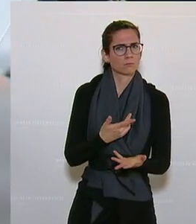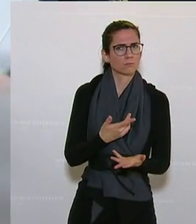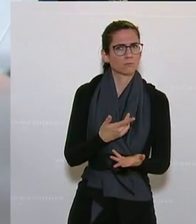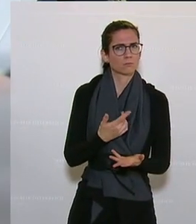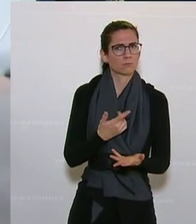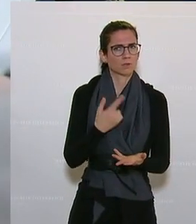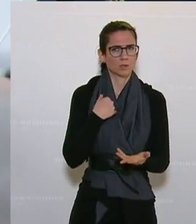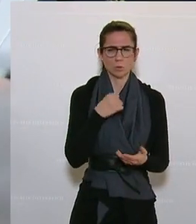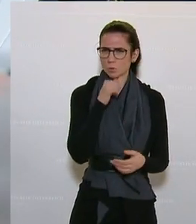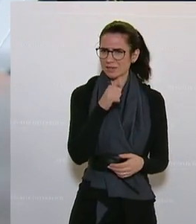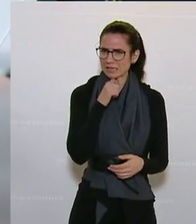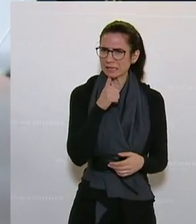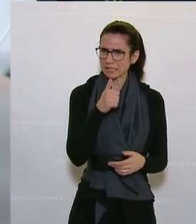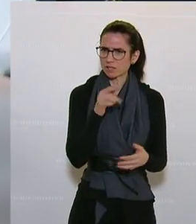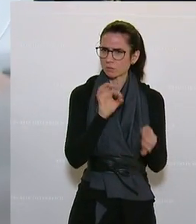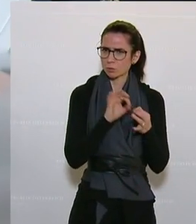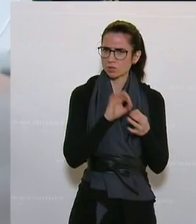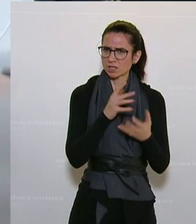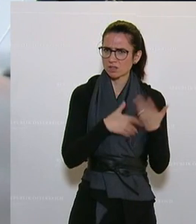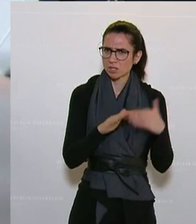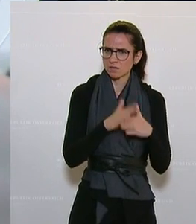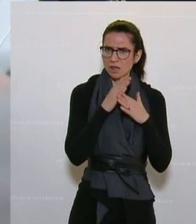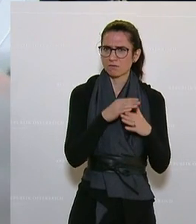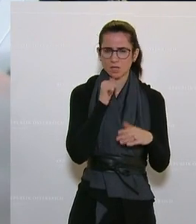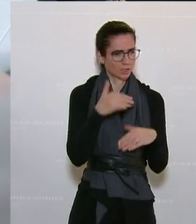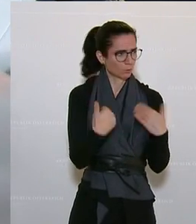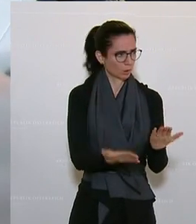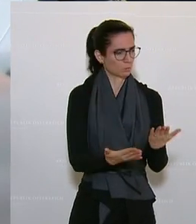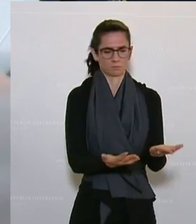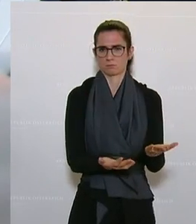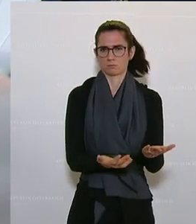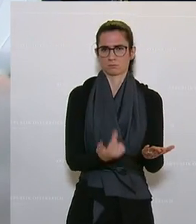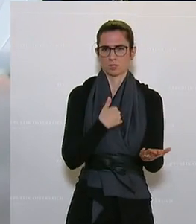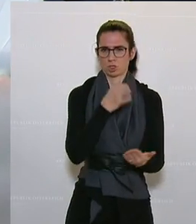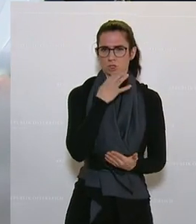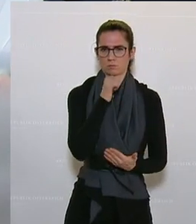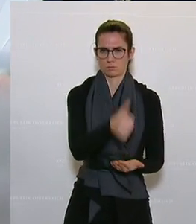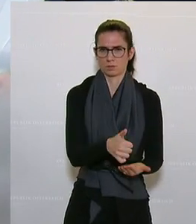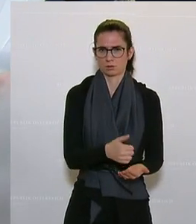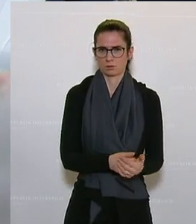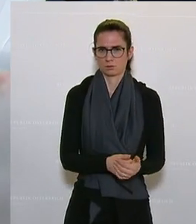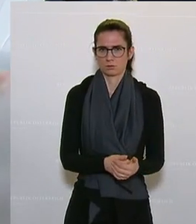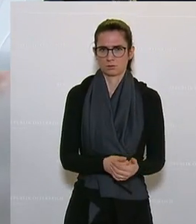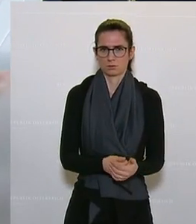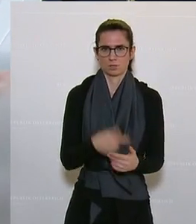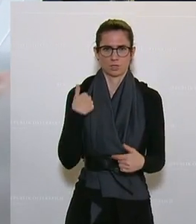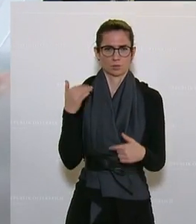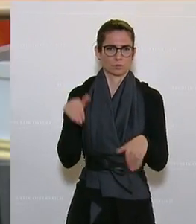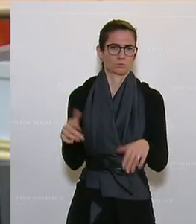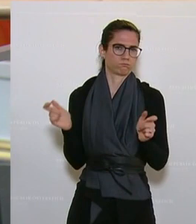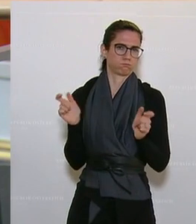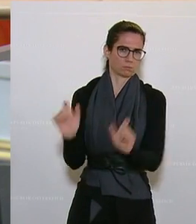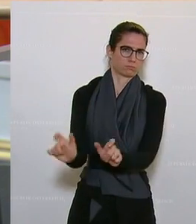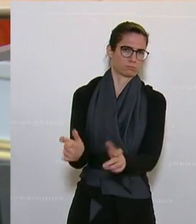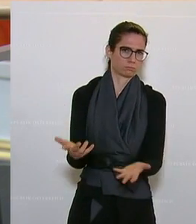behaupteterweise nicht funktionieren würden oder nicht ankommen, also das kann ich erstens sowieso nur zurückweisen